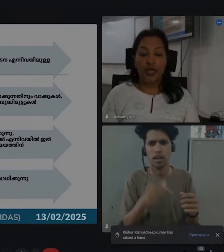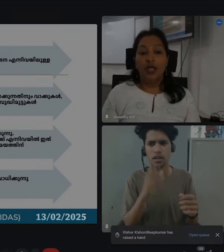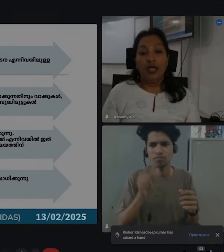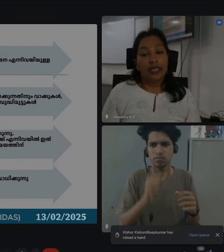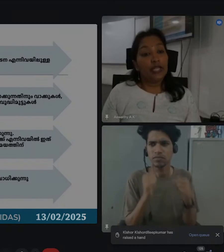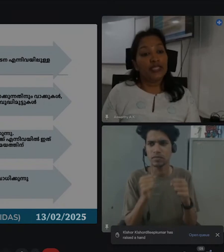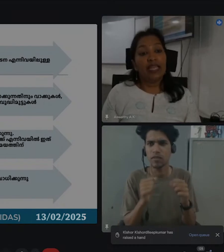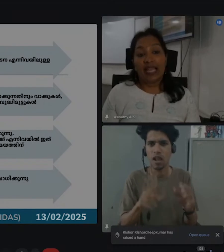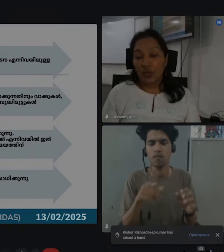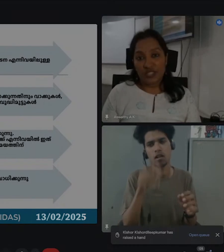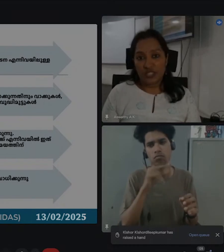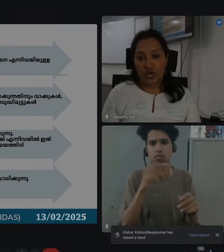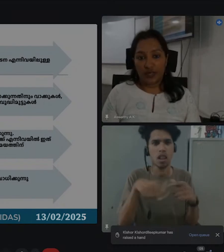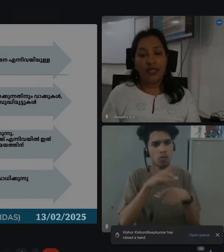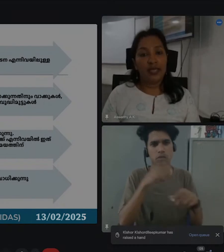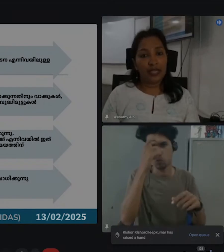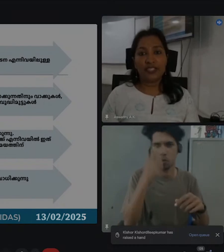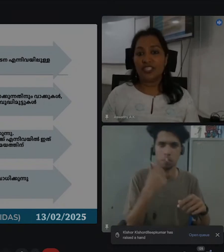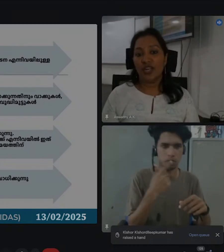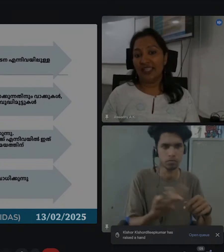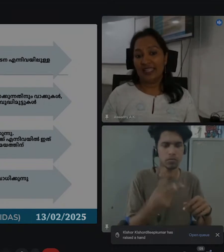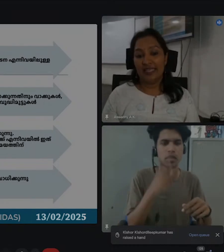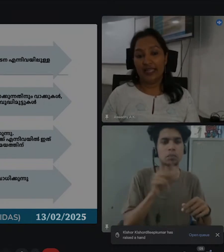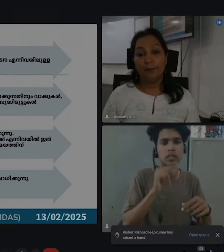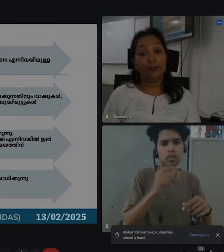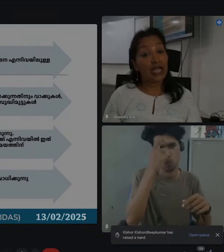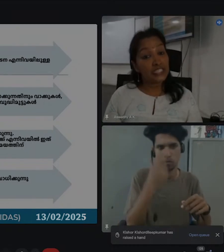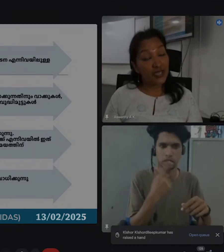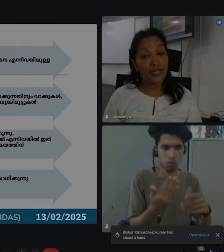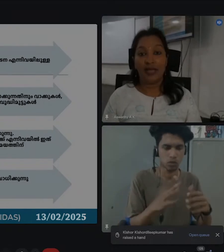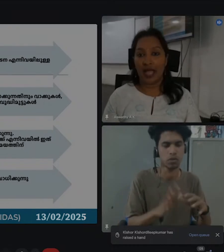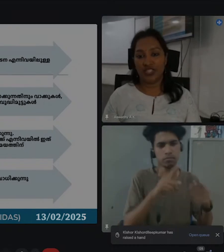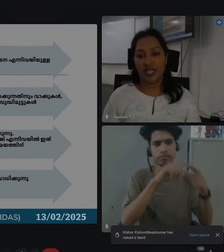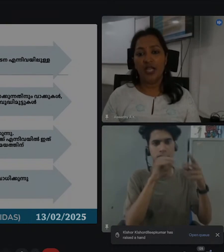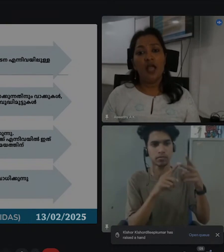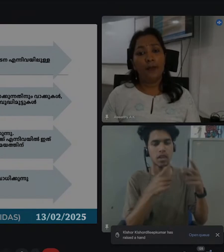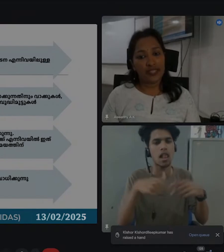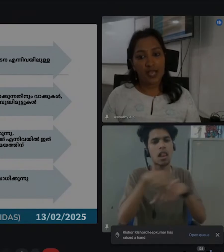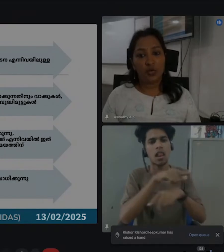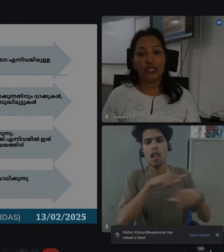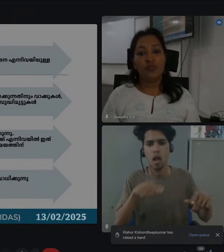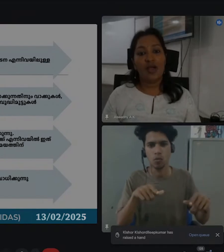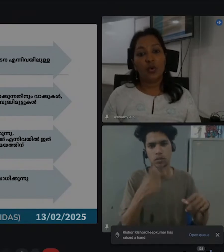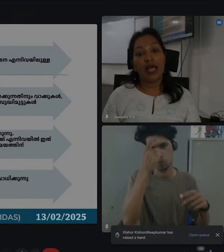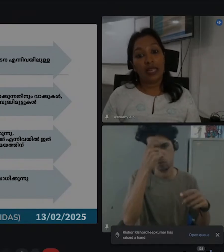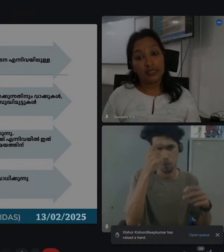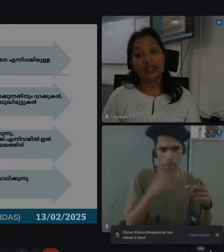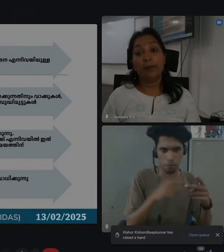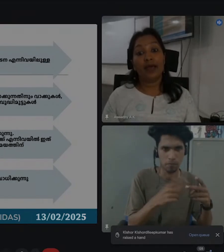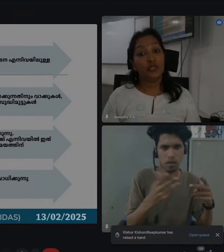ചെയ്യുന്നു. ഇനി അടുത്തതായി ലാംഗ്വേജ് ഡിസോർഡർ. ലാംഗ്വേജ് ഡിസോർഡർ എന്നാൽ എന്താണ്? ഭാഷാപരമായ ആശയങ്ങൾ മനസ്സിലാക്കുന്നതിനും